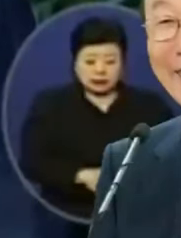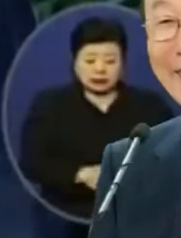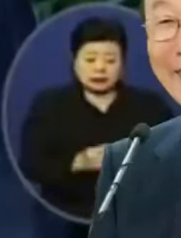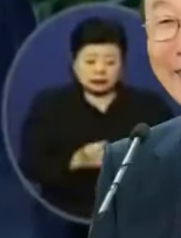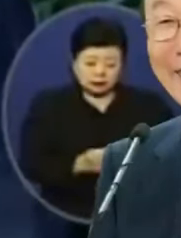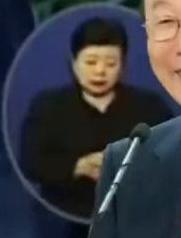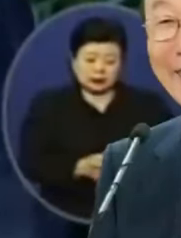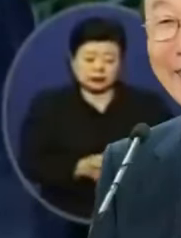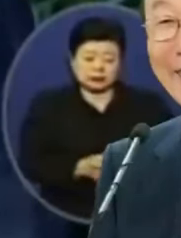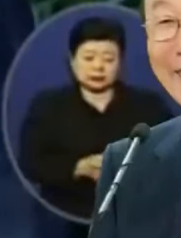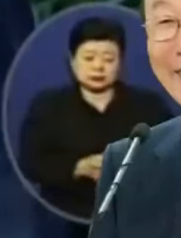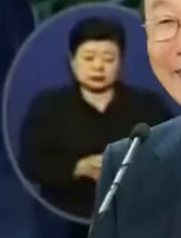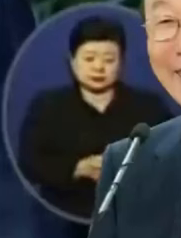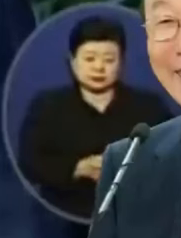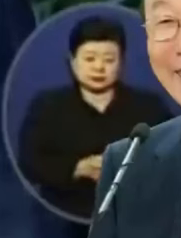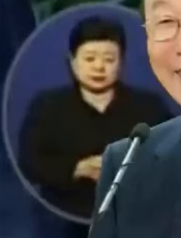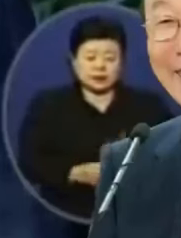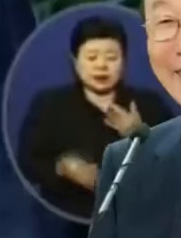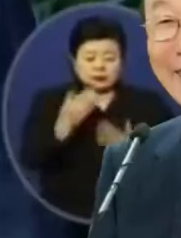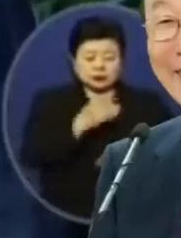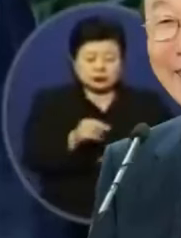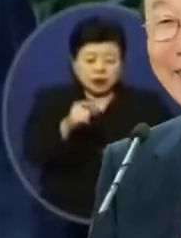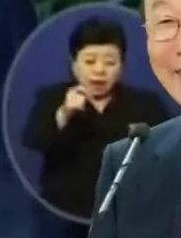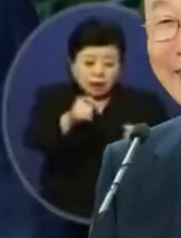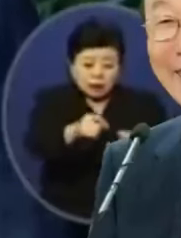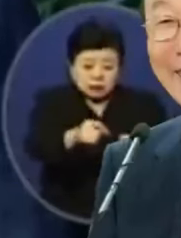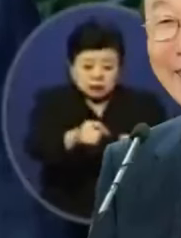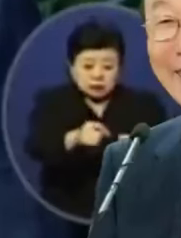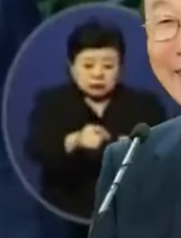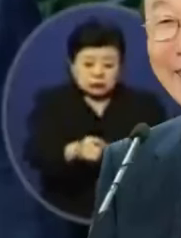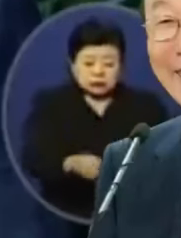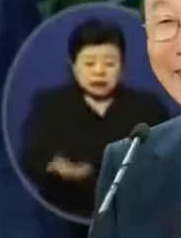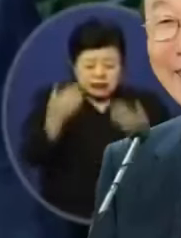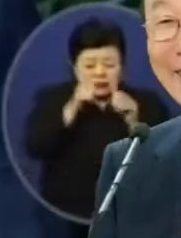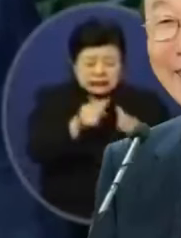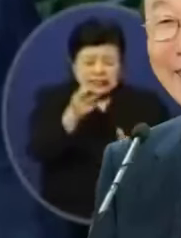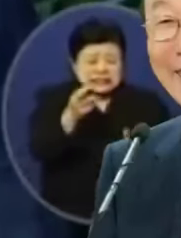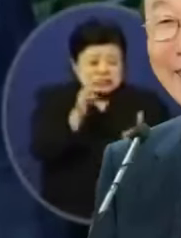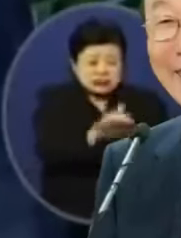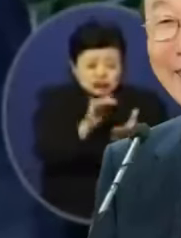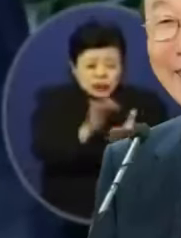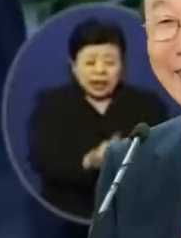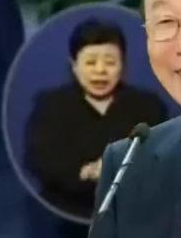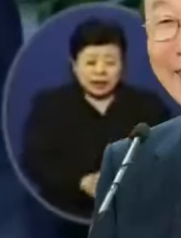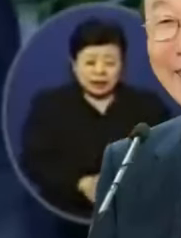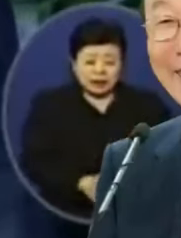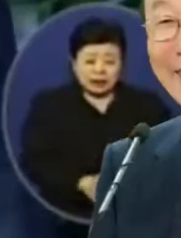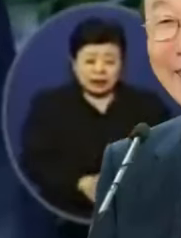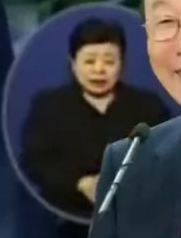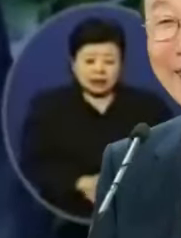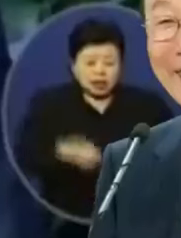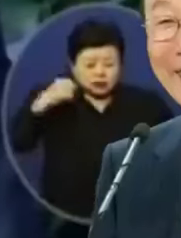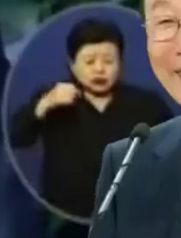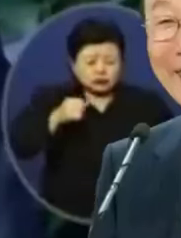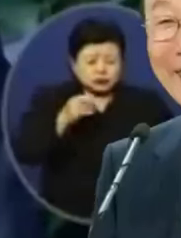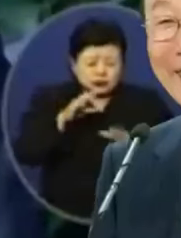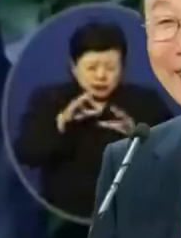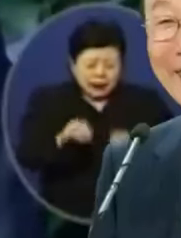그래서 그는 불구덩이 바깥에 와서 사드락과 메삭 아벳느고야, 그만 춤추고